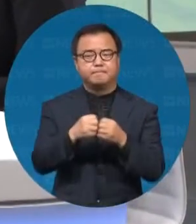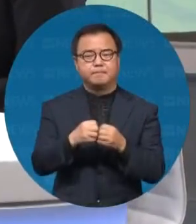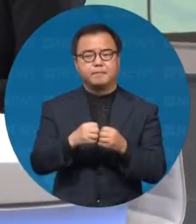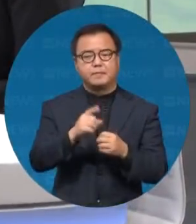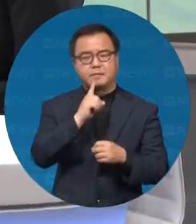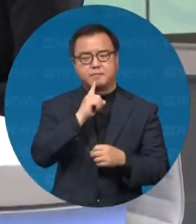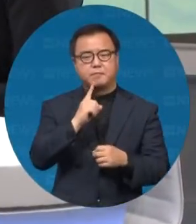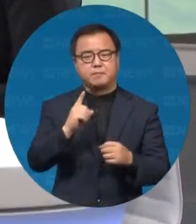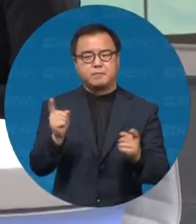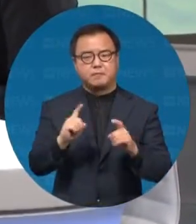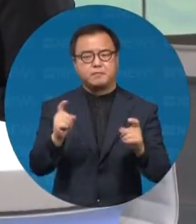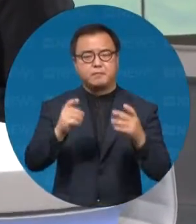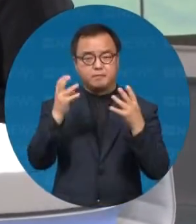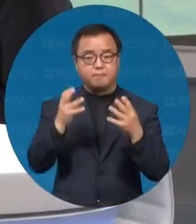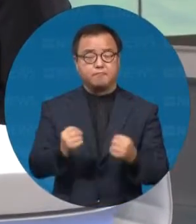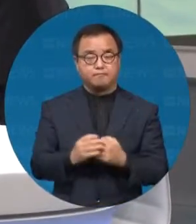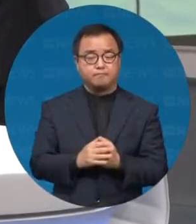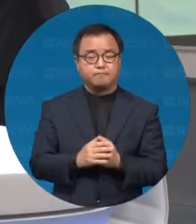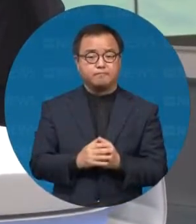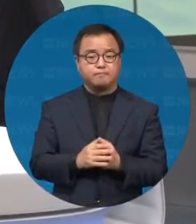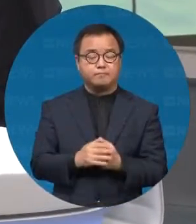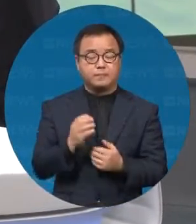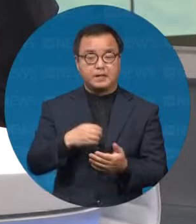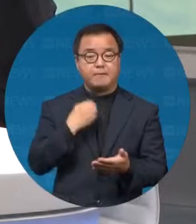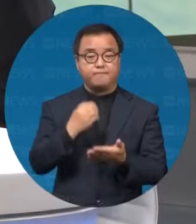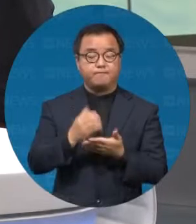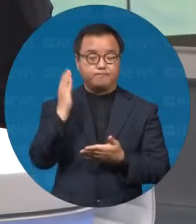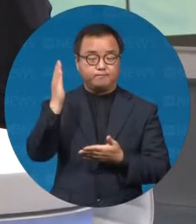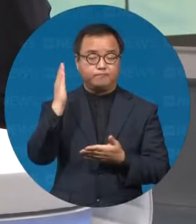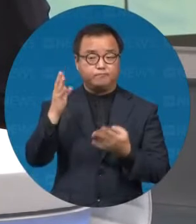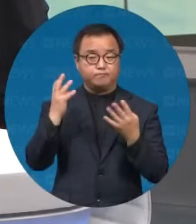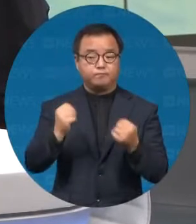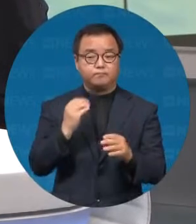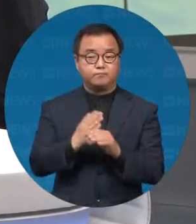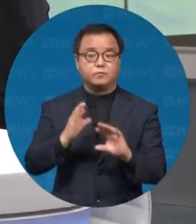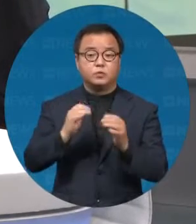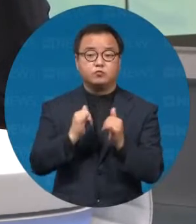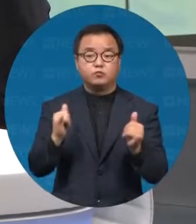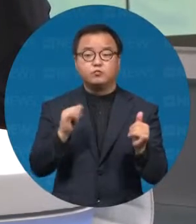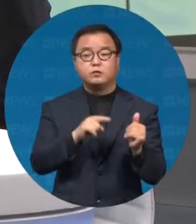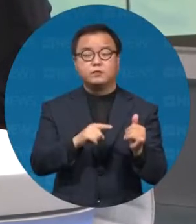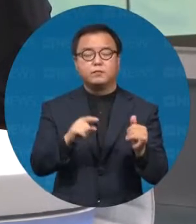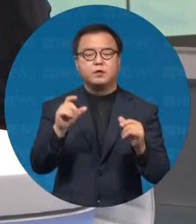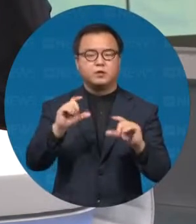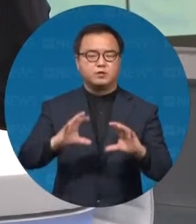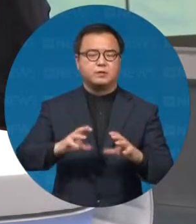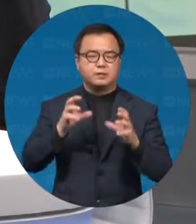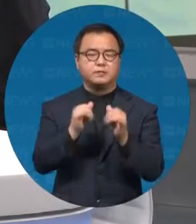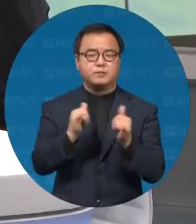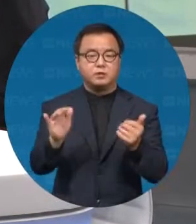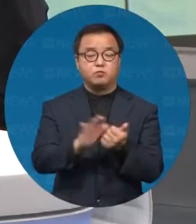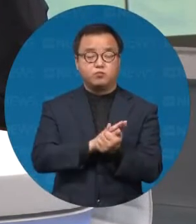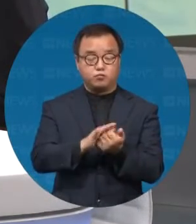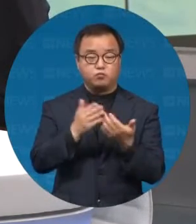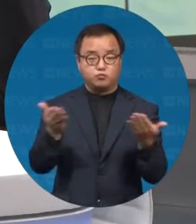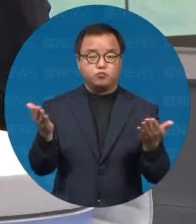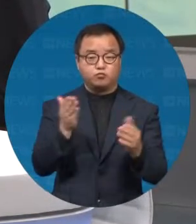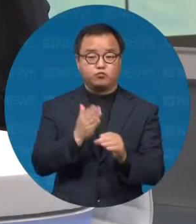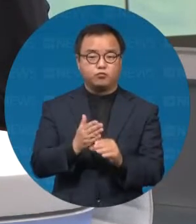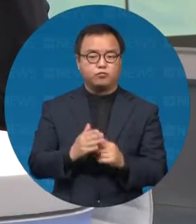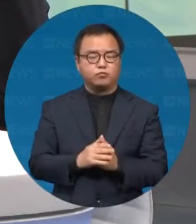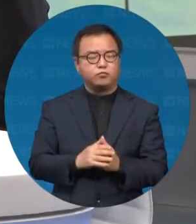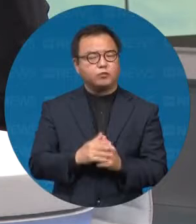많지만 어찌됐든 또 이 감동 스토리가 계속 이어지면서 많은 국민들에게 또 세계인들에게 껌 위로가 되고 있는데요